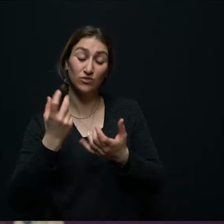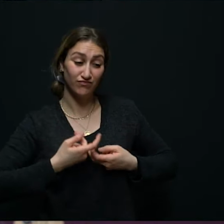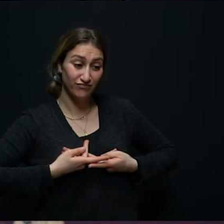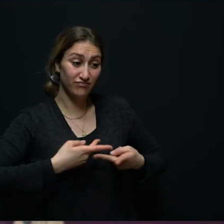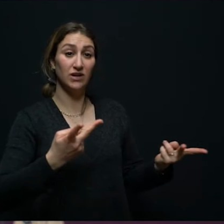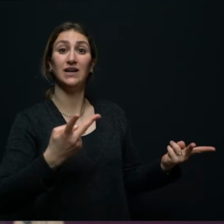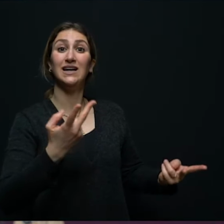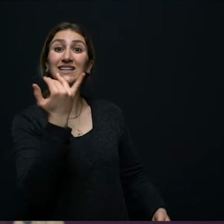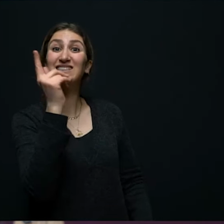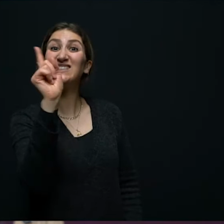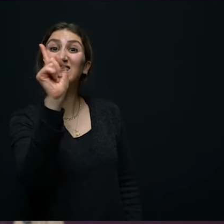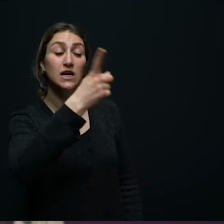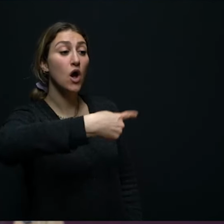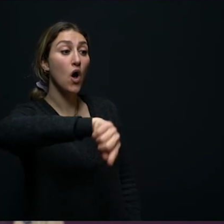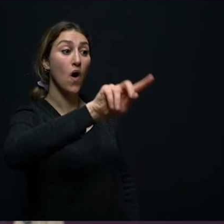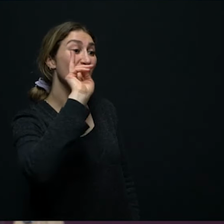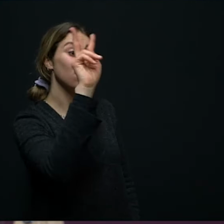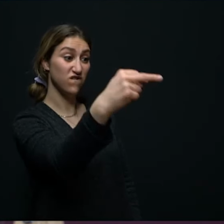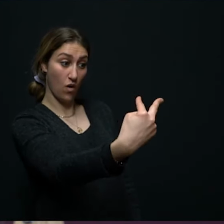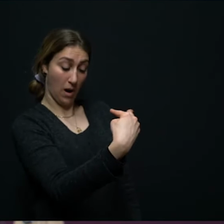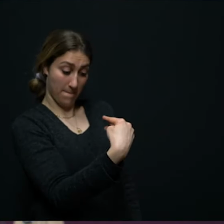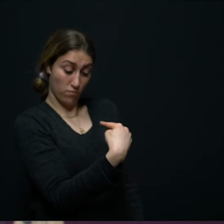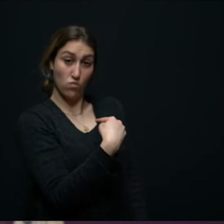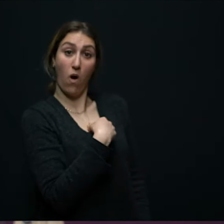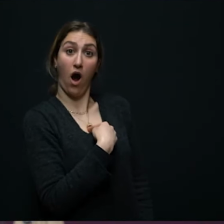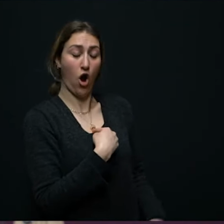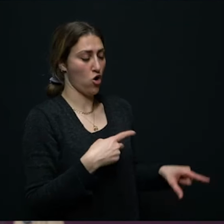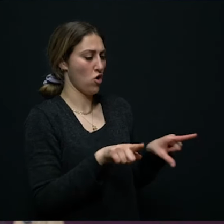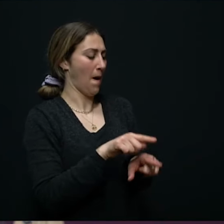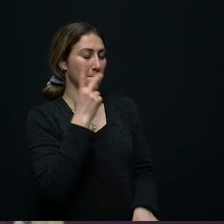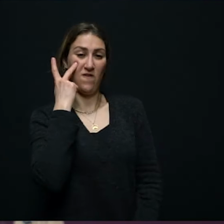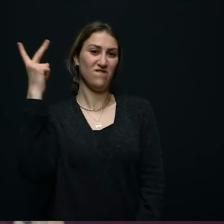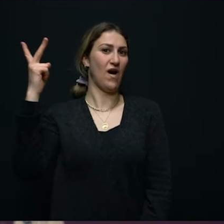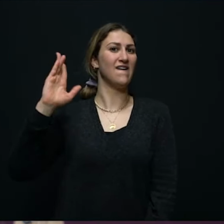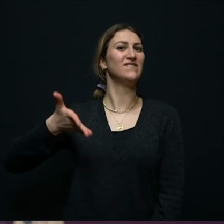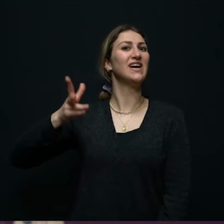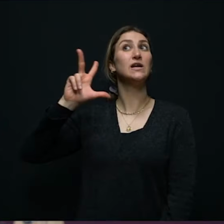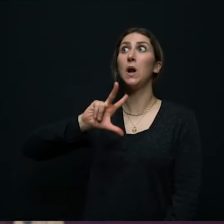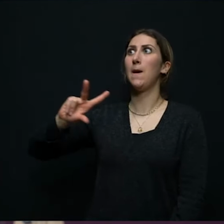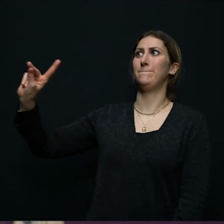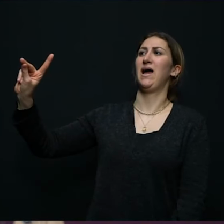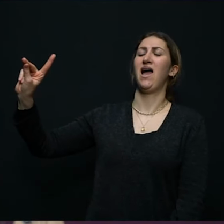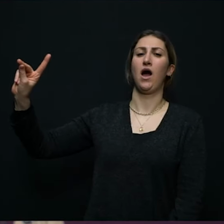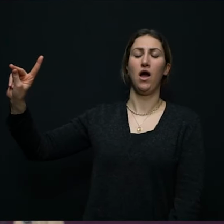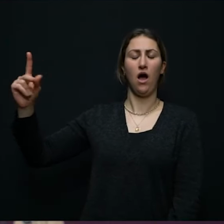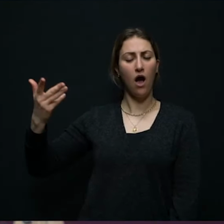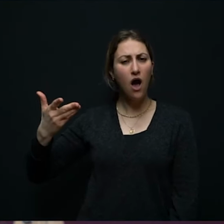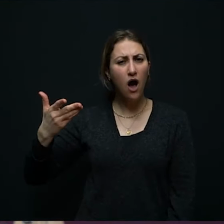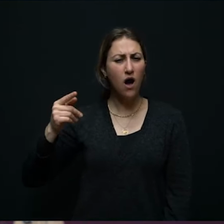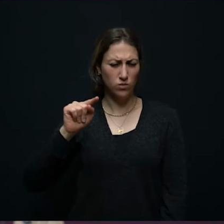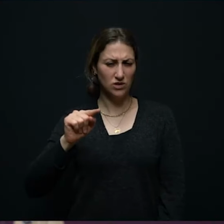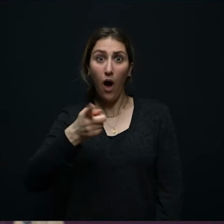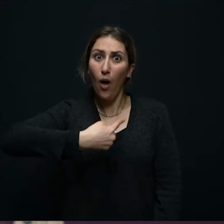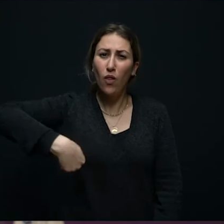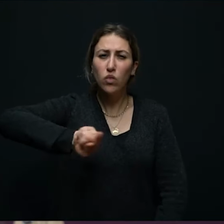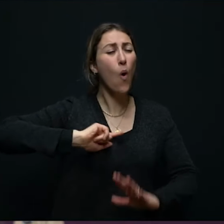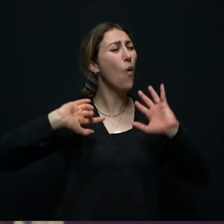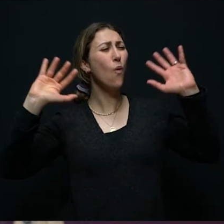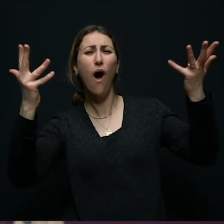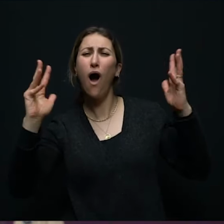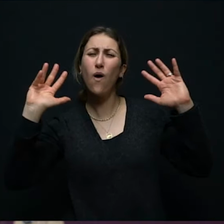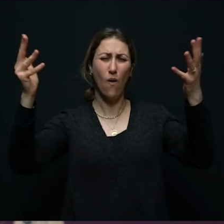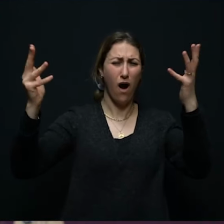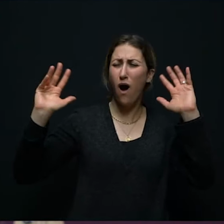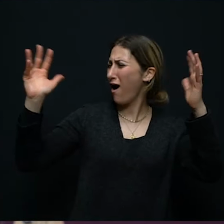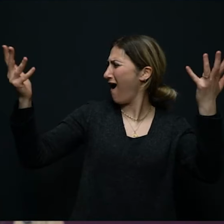de chanter acclamé dieu etc mais ce que nous l'aimons vraiment est ce que nous voulons vraiment le connaître si nous voulons vraiment le connaître